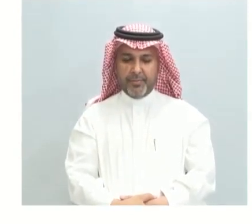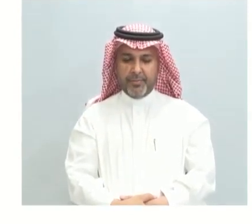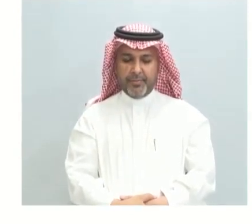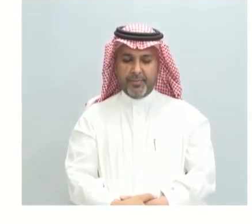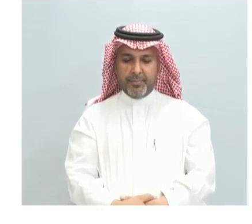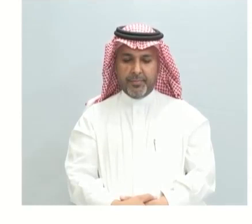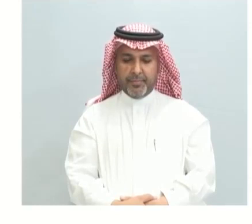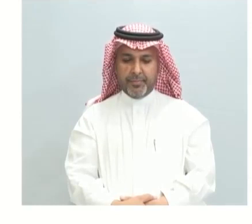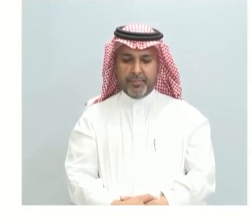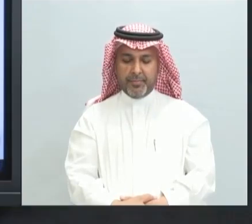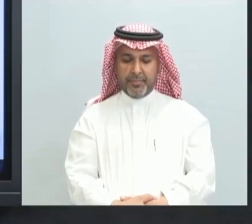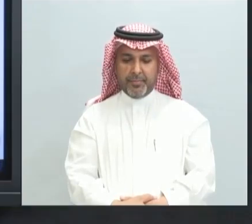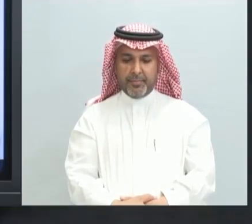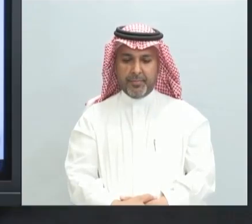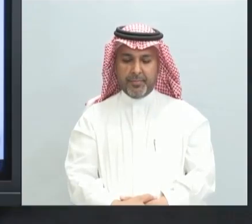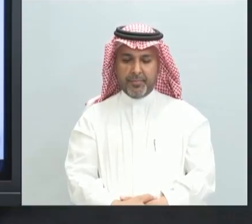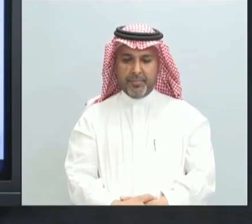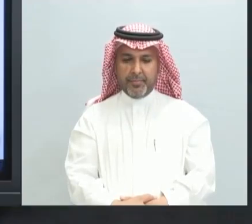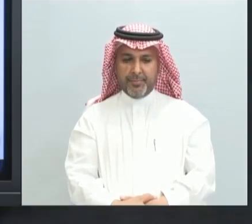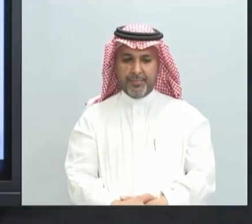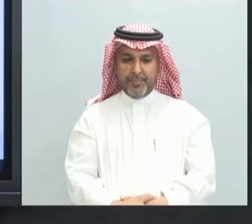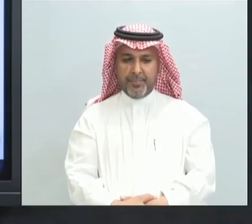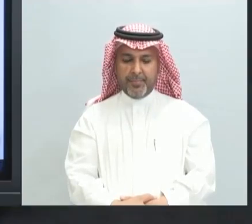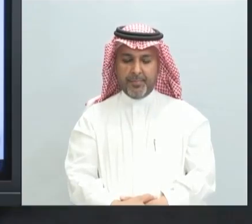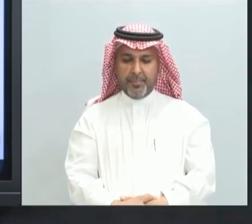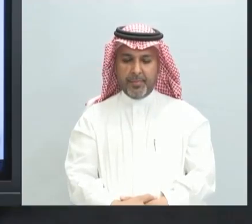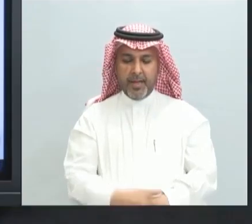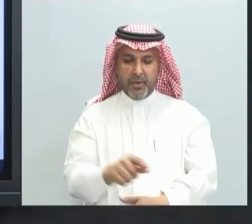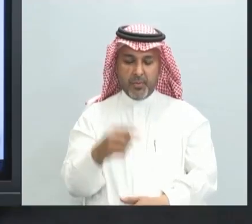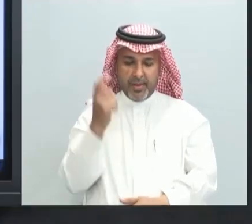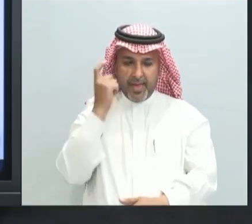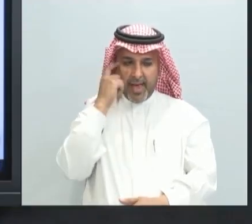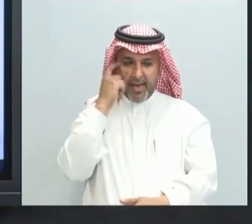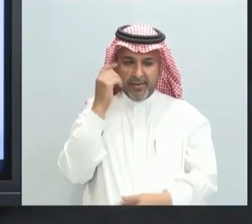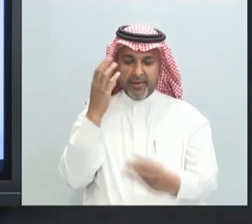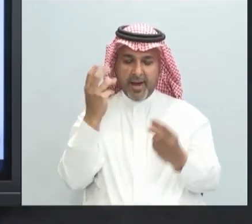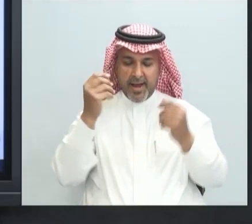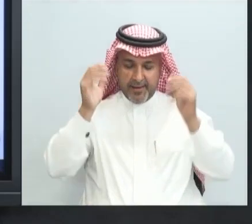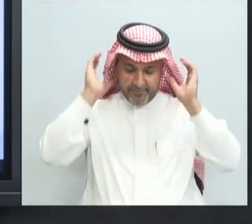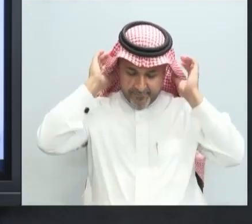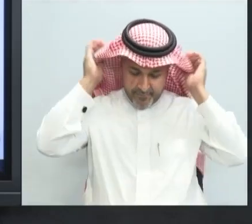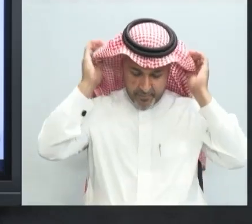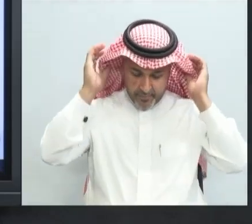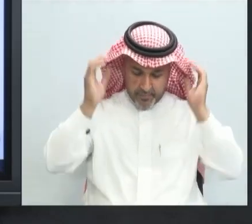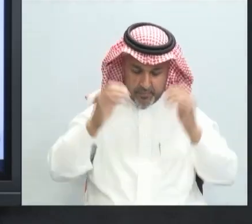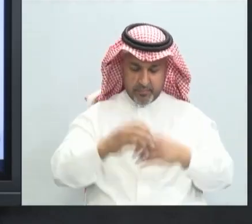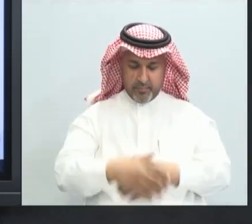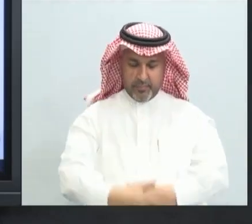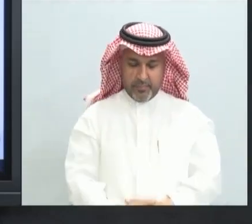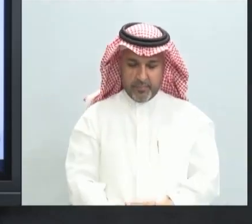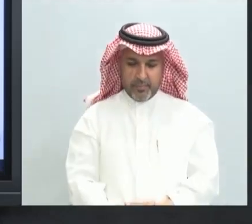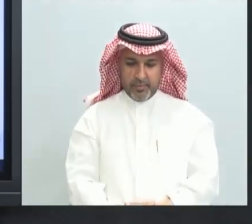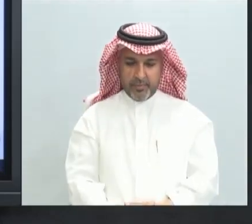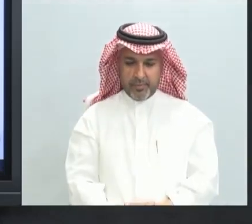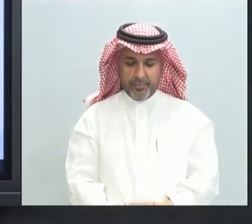الاخوه الكرام والاخوات يعني نكون وصلنا الى نهايه المطاف في درس اليوم على الاقل عرفنا اللي هو طريقه حل المثلث في ضلعين